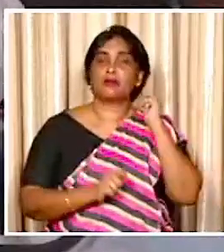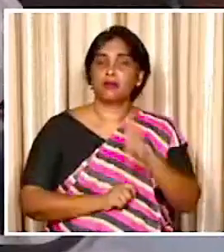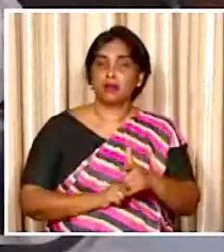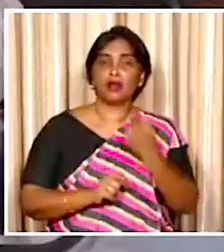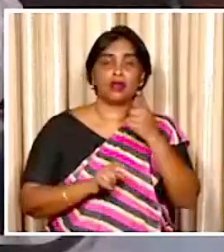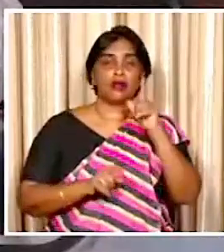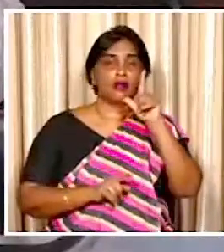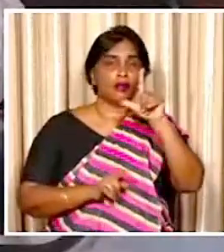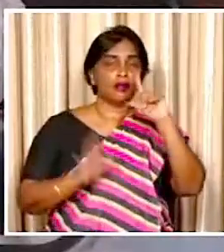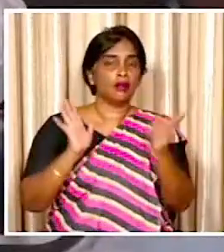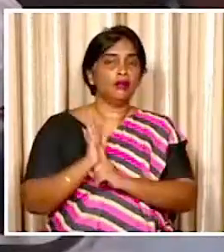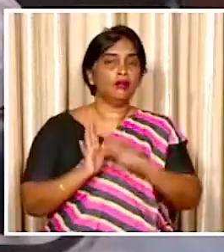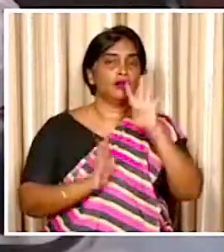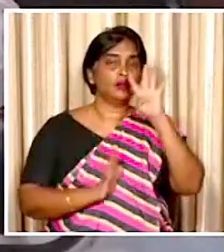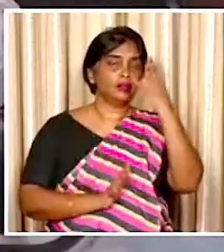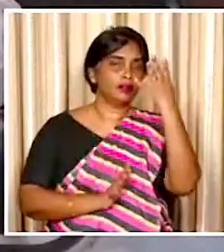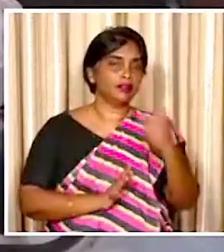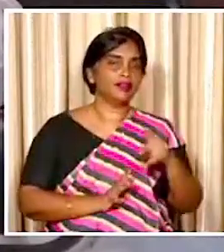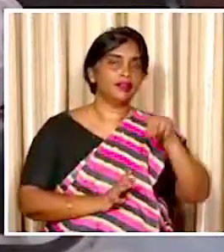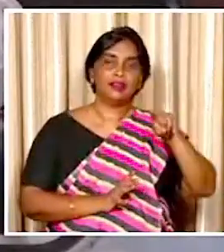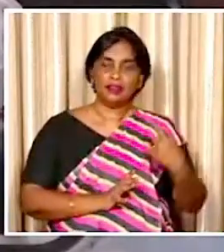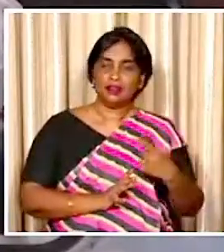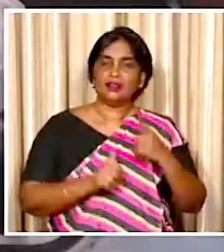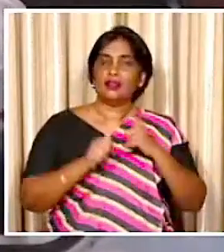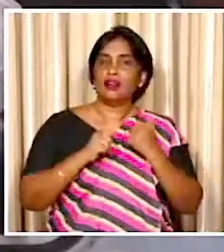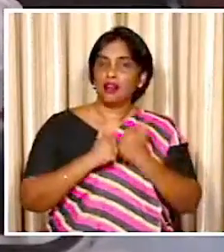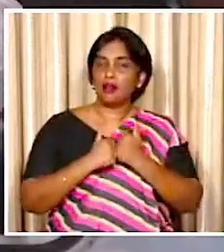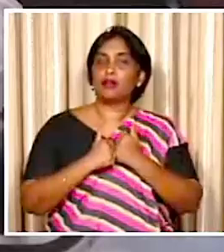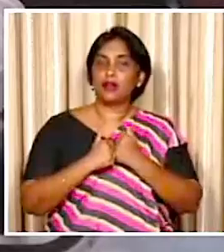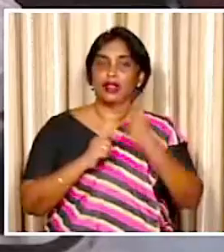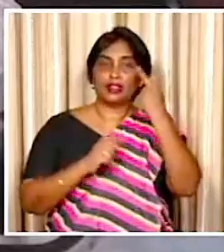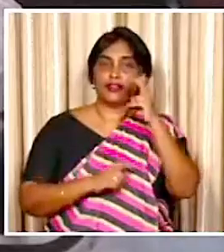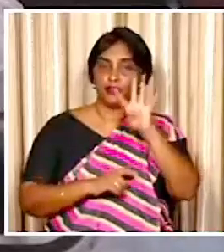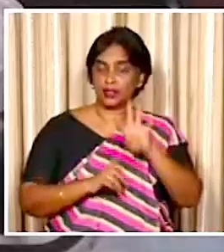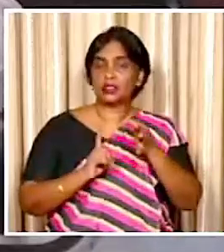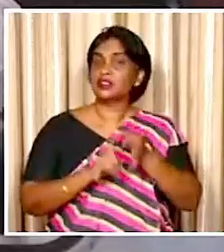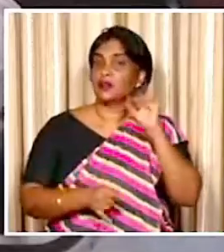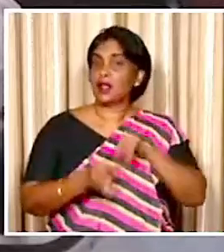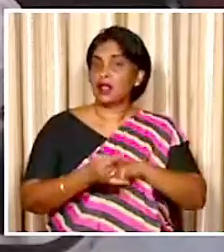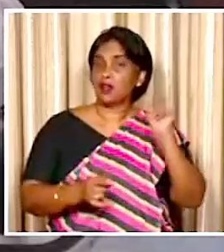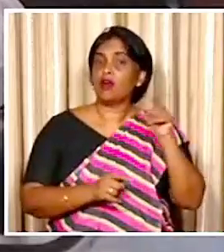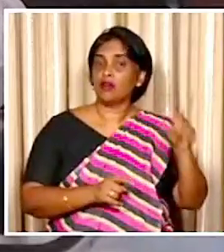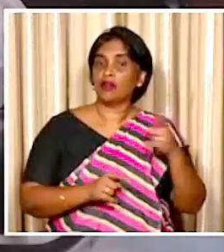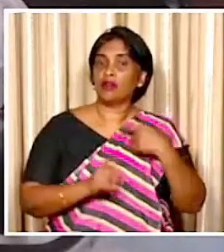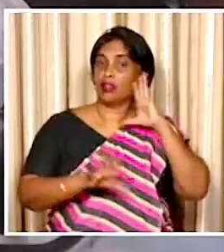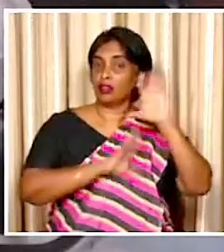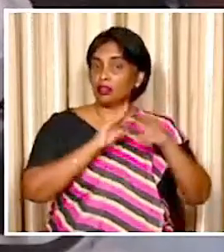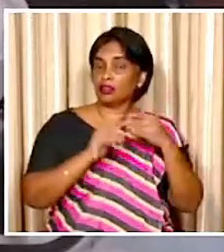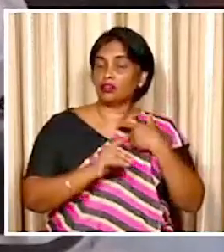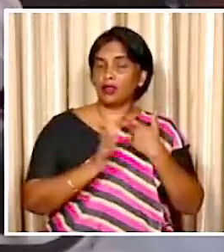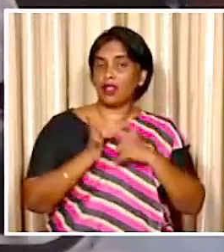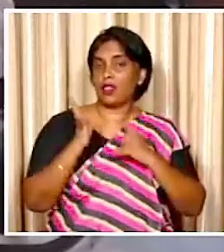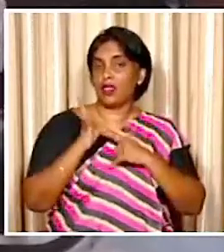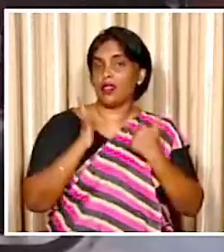රුපියල් 7,04,100ක්. අප්‍රේල් 10 2024 ජනාධිපති ලේකම් කාර්යාලයෙන් අපි ගත්ත තොරතුරු දැනගැනීමේ